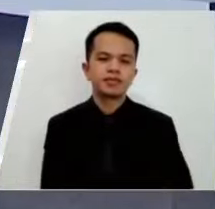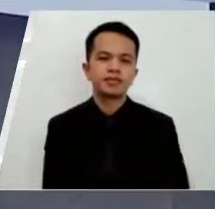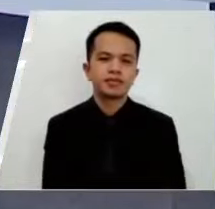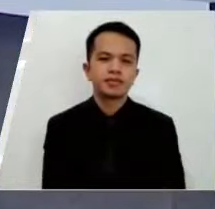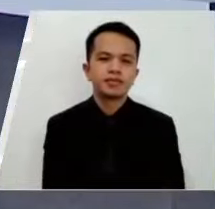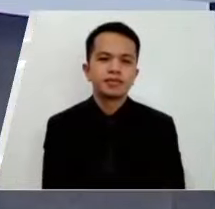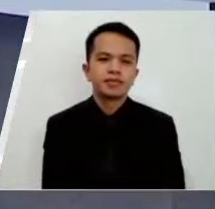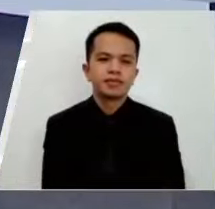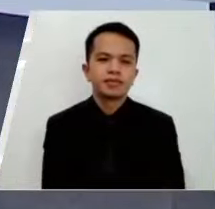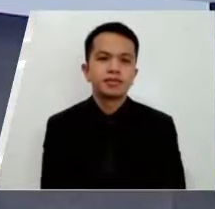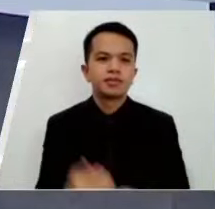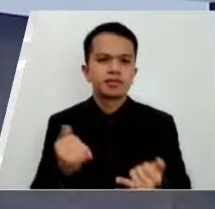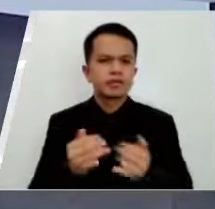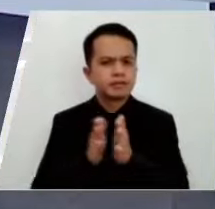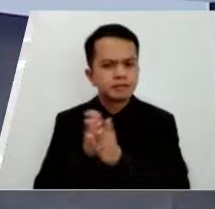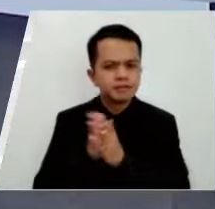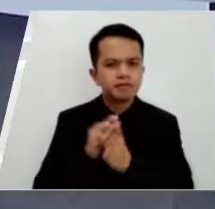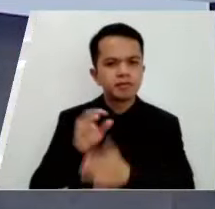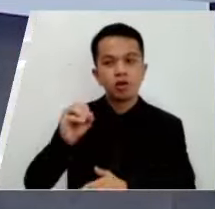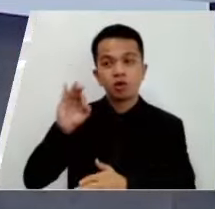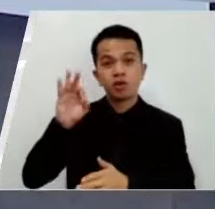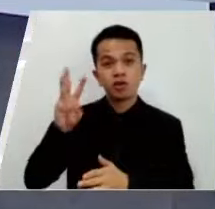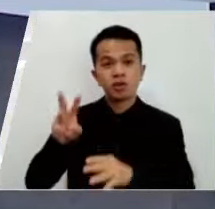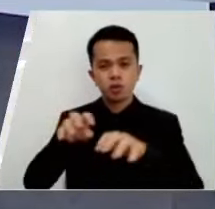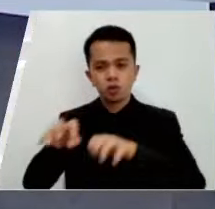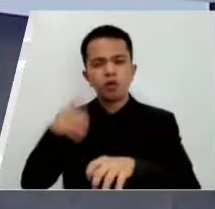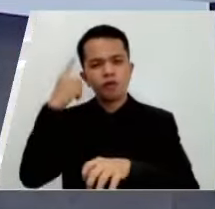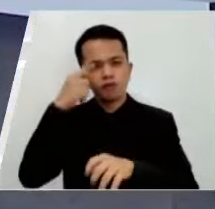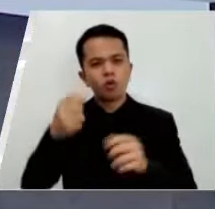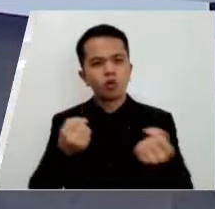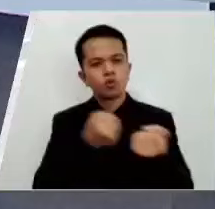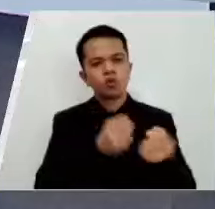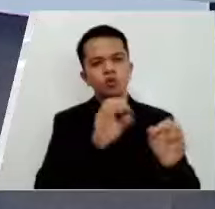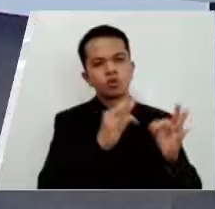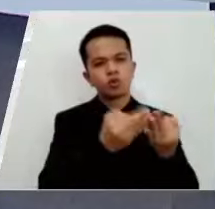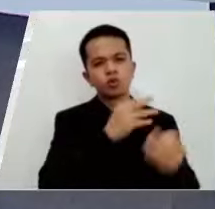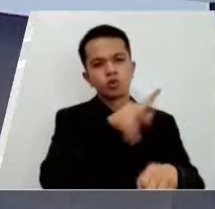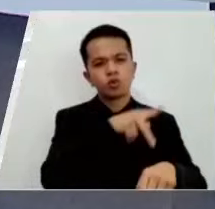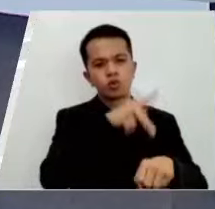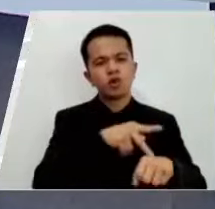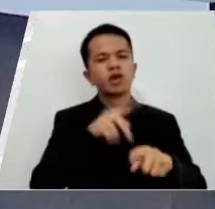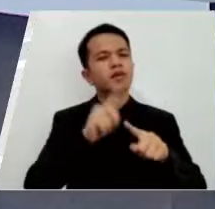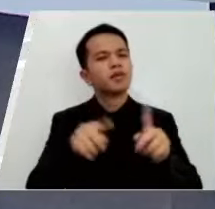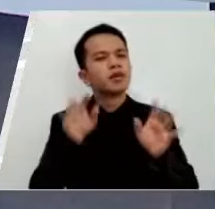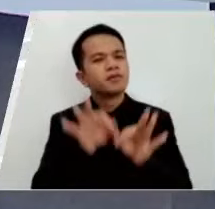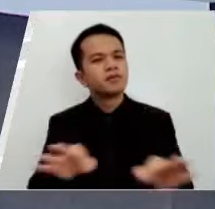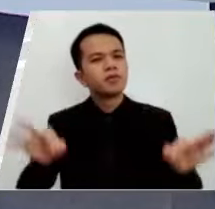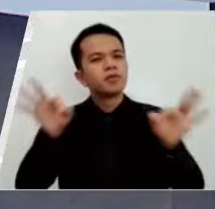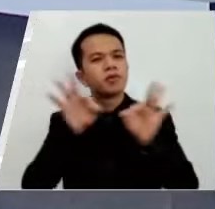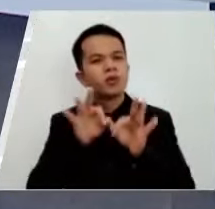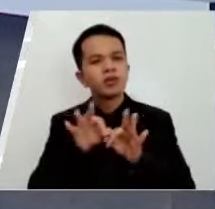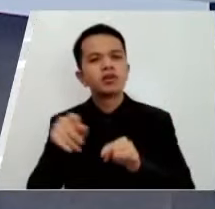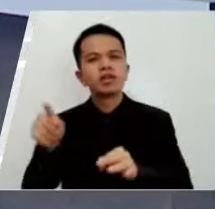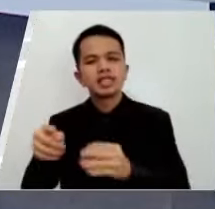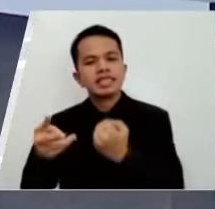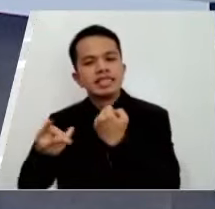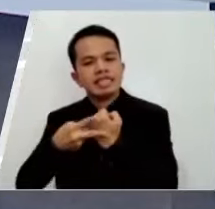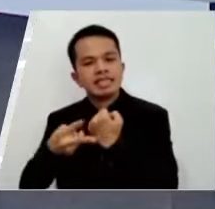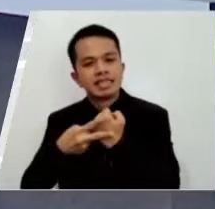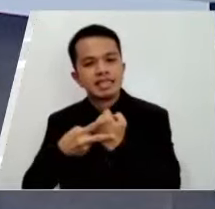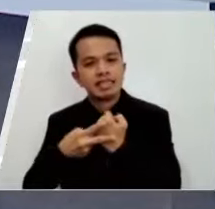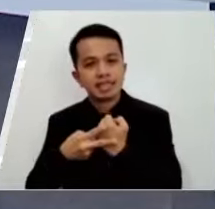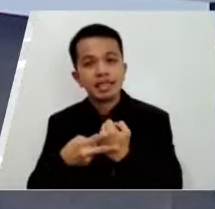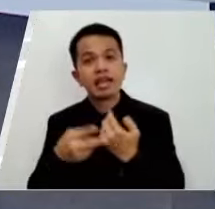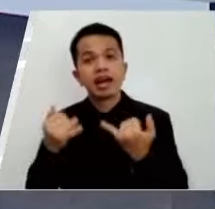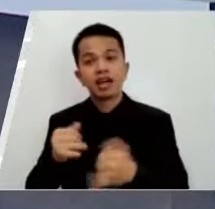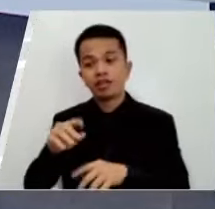Todo kayo na mga OFW alang-alang sa kanilang pamilya sa Pilipinas. Pero mahalaga rin para sa kanila ang mag-ipon. Ay ang Department of